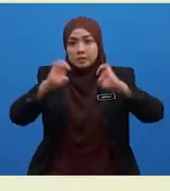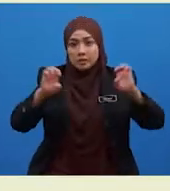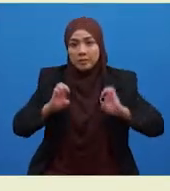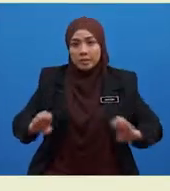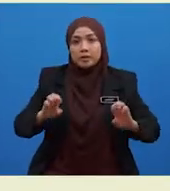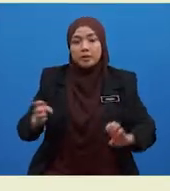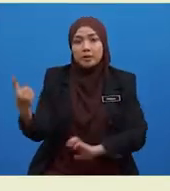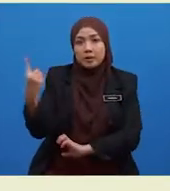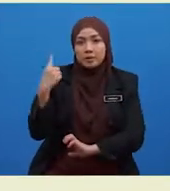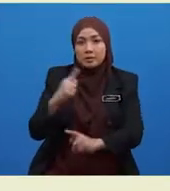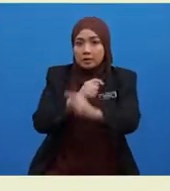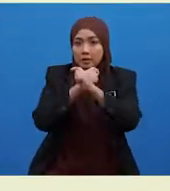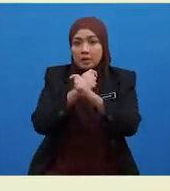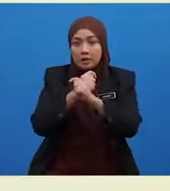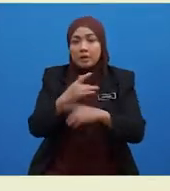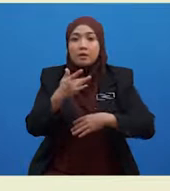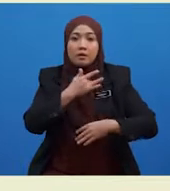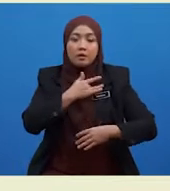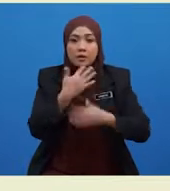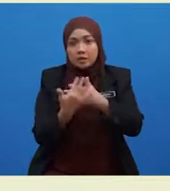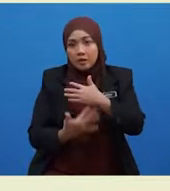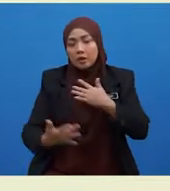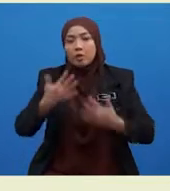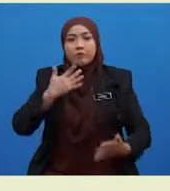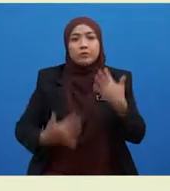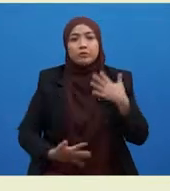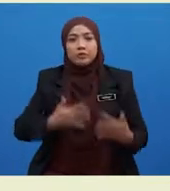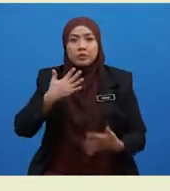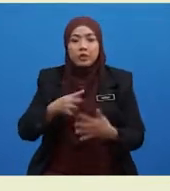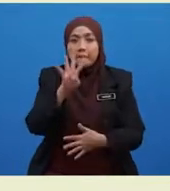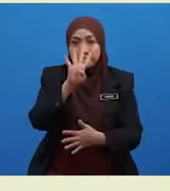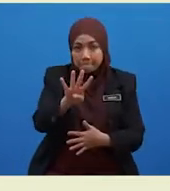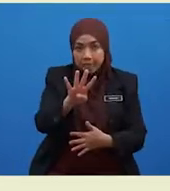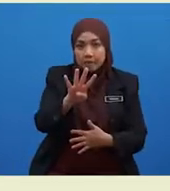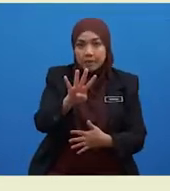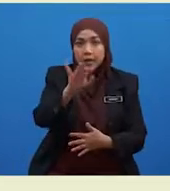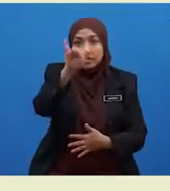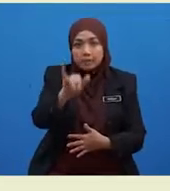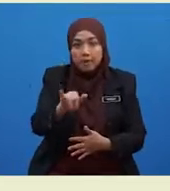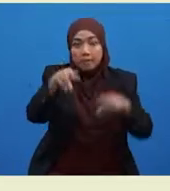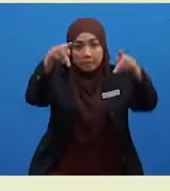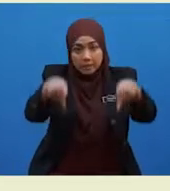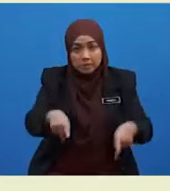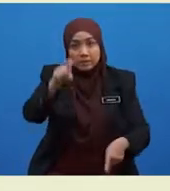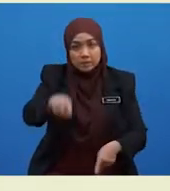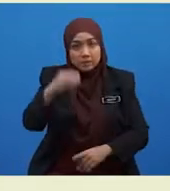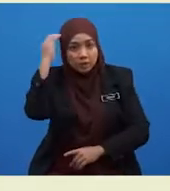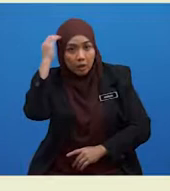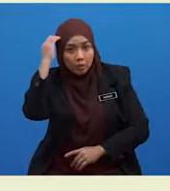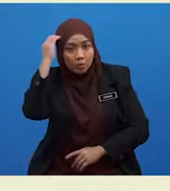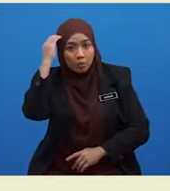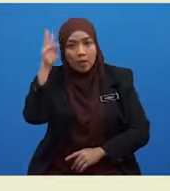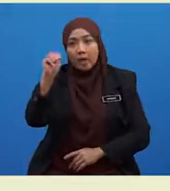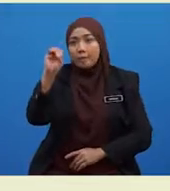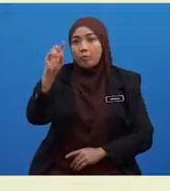tahan kardiovaskular. Terdapat 4 pemboleh ubah yang pelajar perlu ketahui iaitu mode,